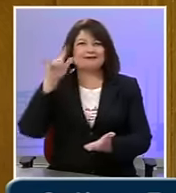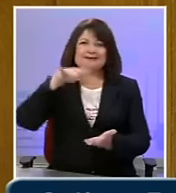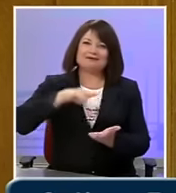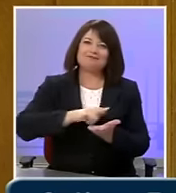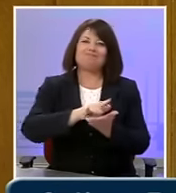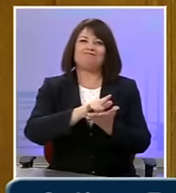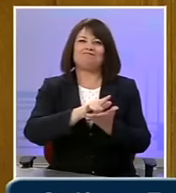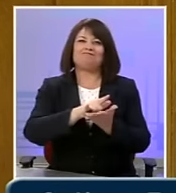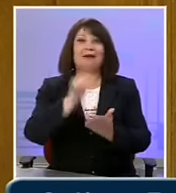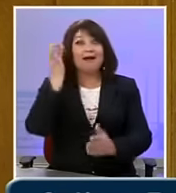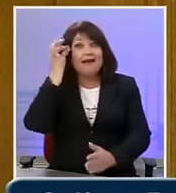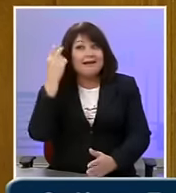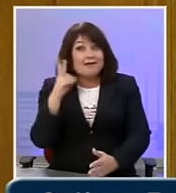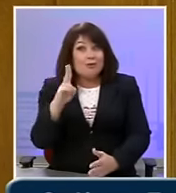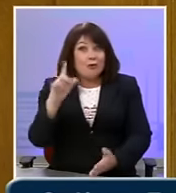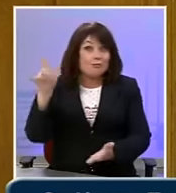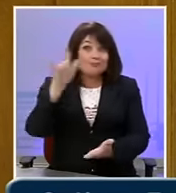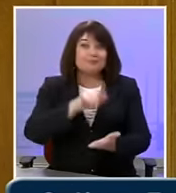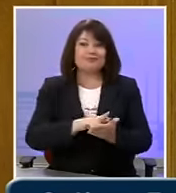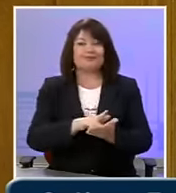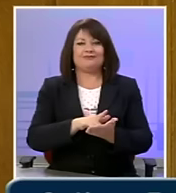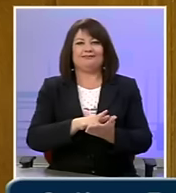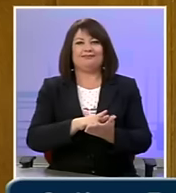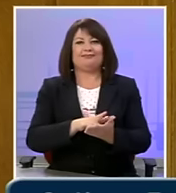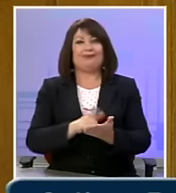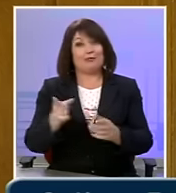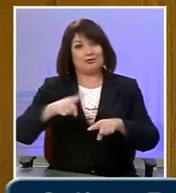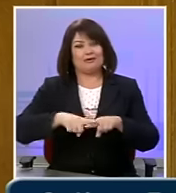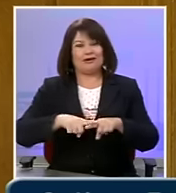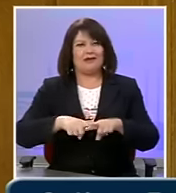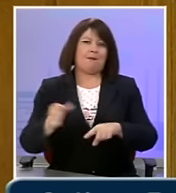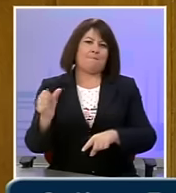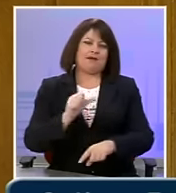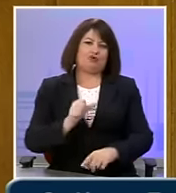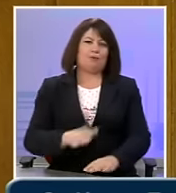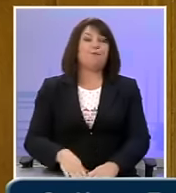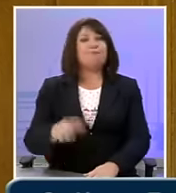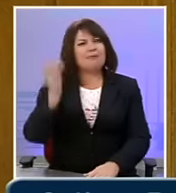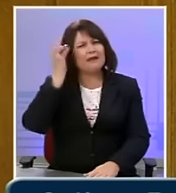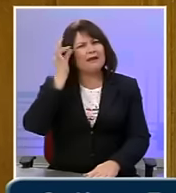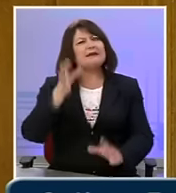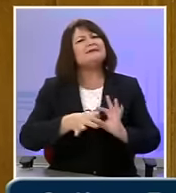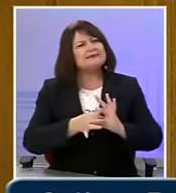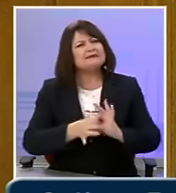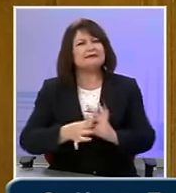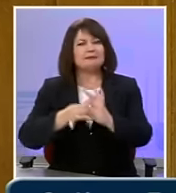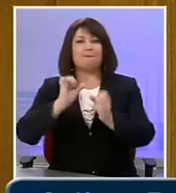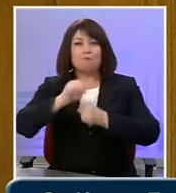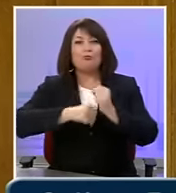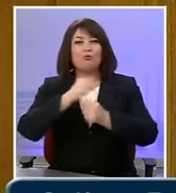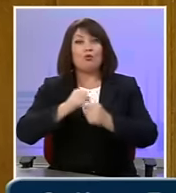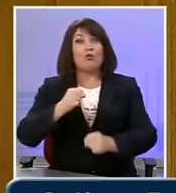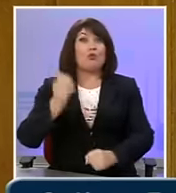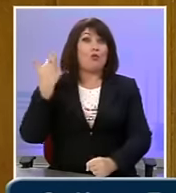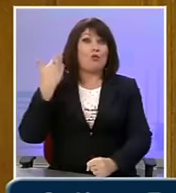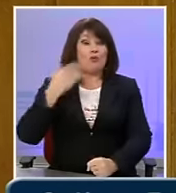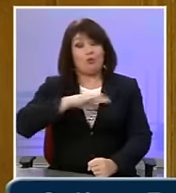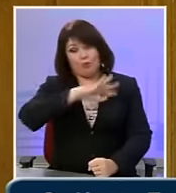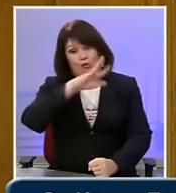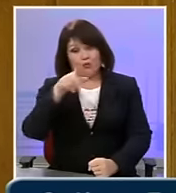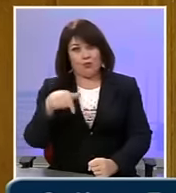στην Ελλάδα. Η Γαλλία λοιπόν συνέχισε τις προσπάθειές της από τότε μέχρι σήμερα, έτσι